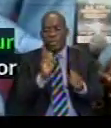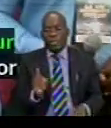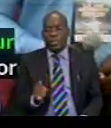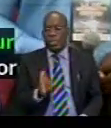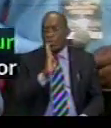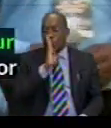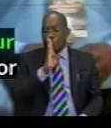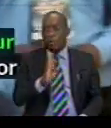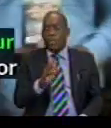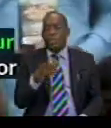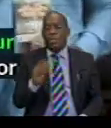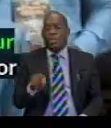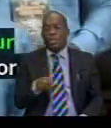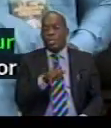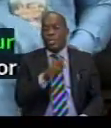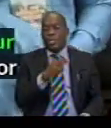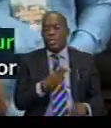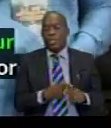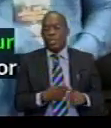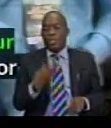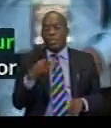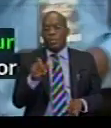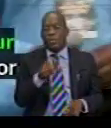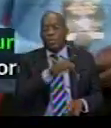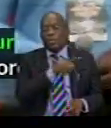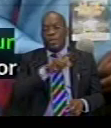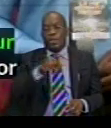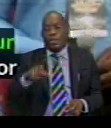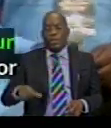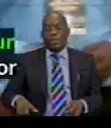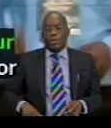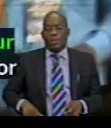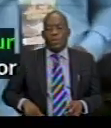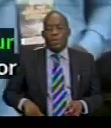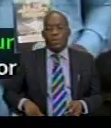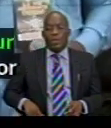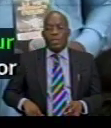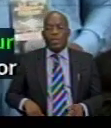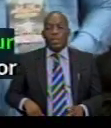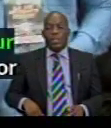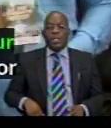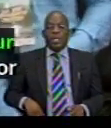need, oh, the Lord, oh, baby. Béni,